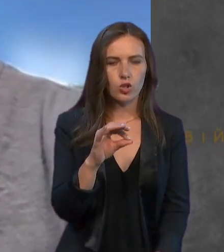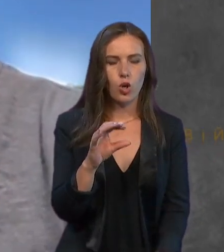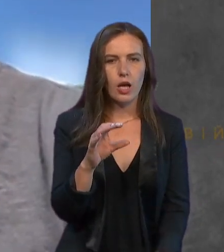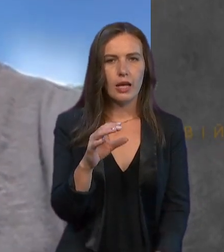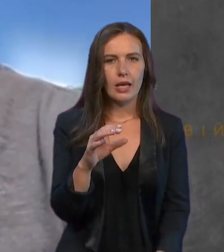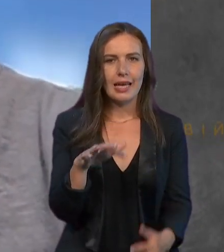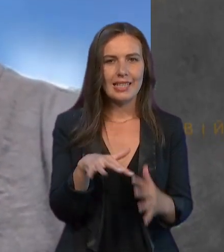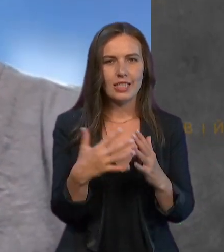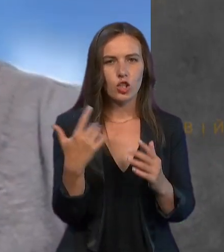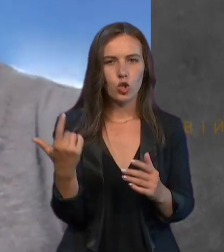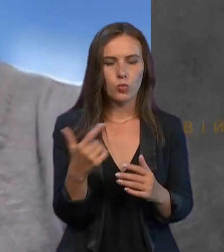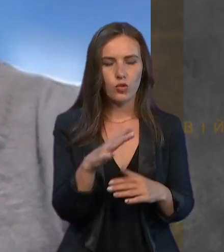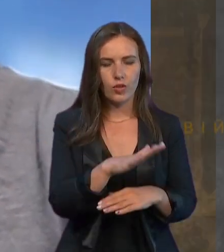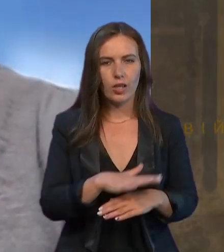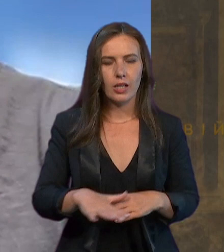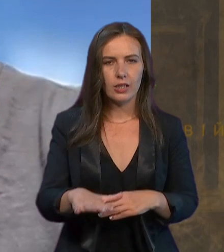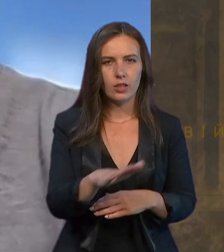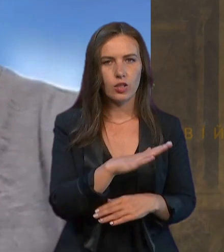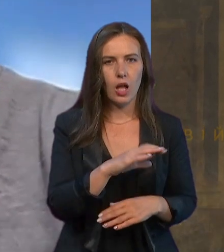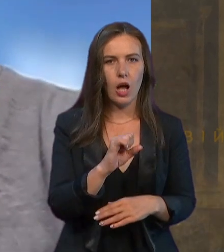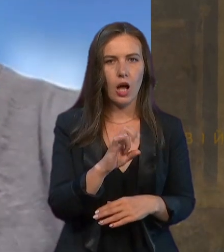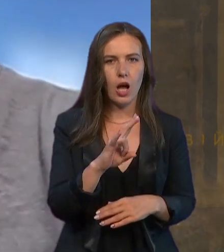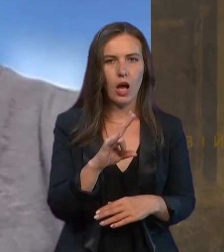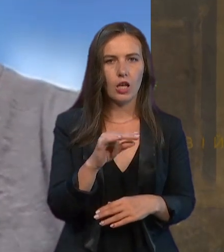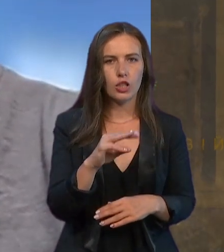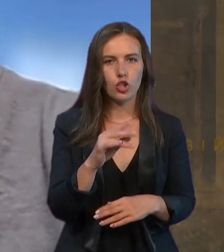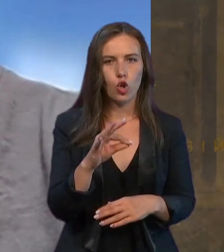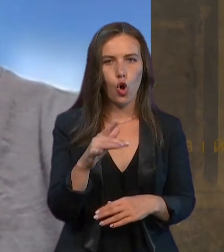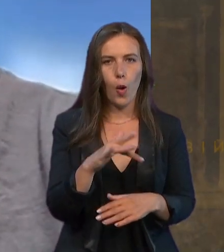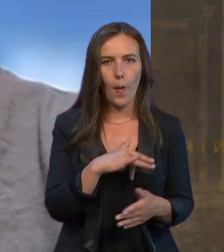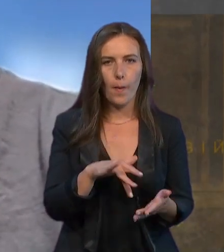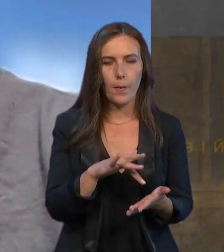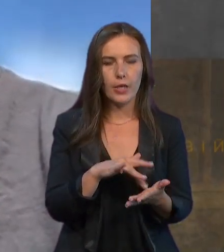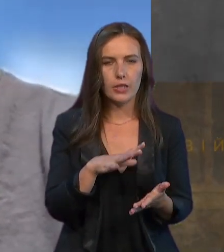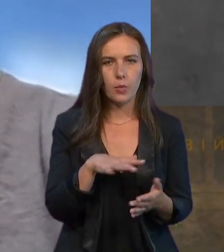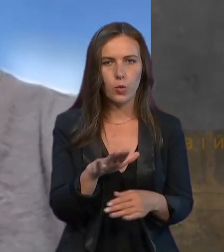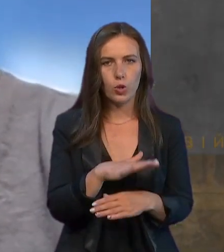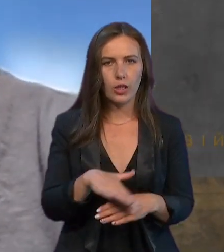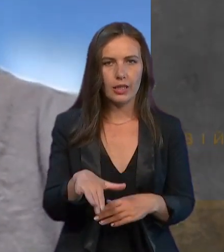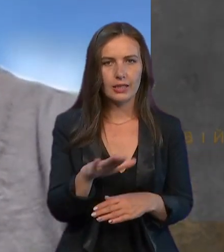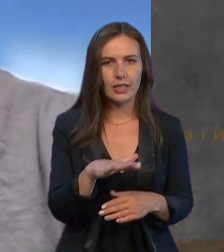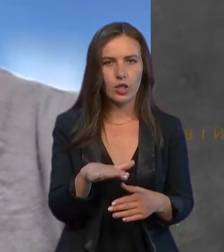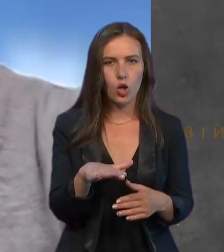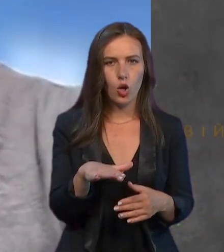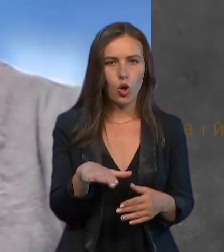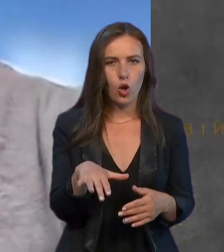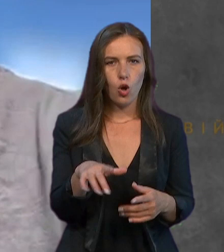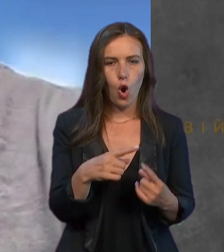сільськогосподарські території навколо, власне, античного міста, які були територією об'єкту ЮНЕСКО, які потрапляли